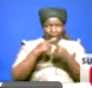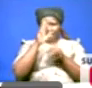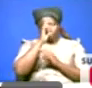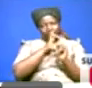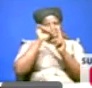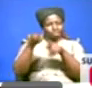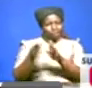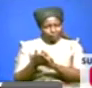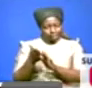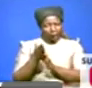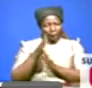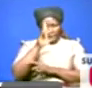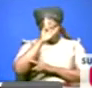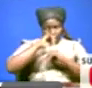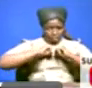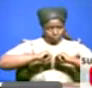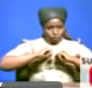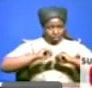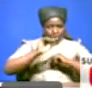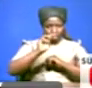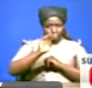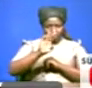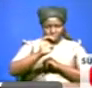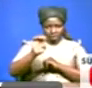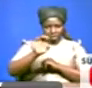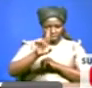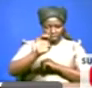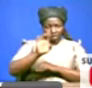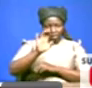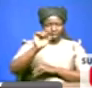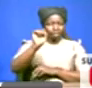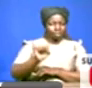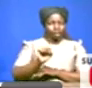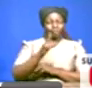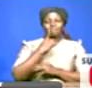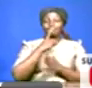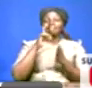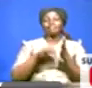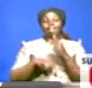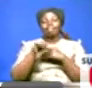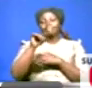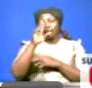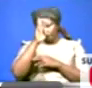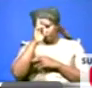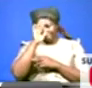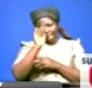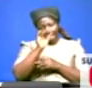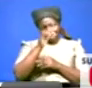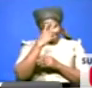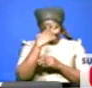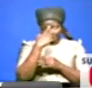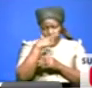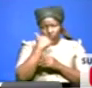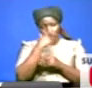mkuu wa polisi katika kaunti ndogo ya Mbeere Kusini, Inviolata Lomati, maafisa hao walikuwa wamewaagiza washukiwa waliokuwa